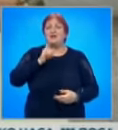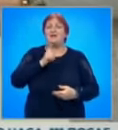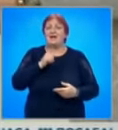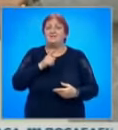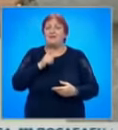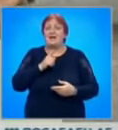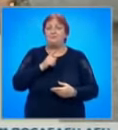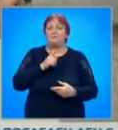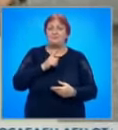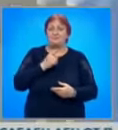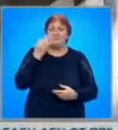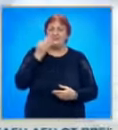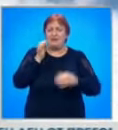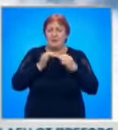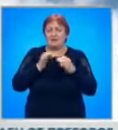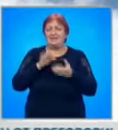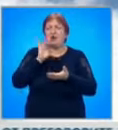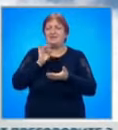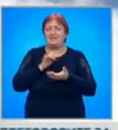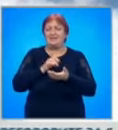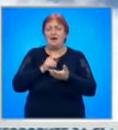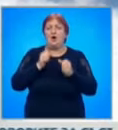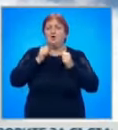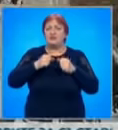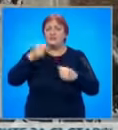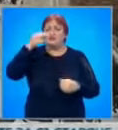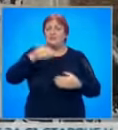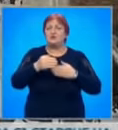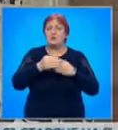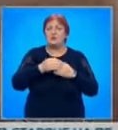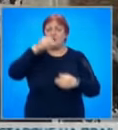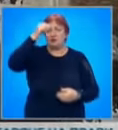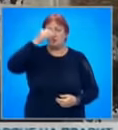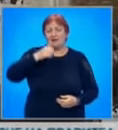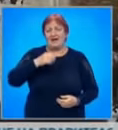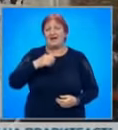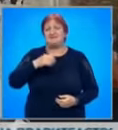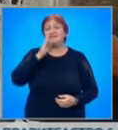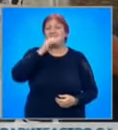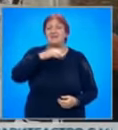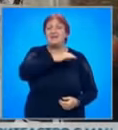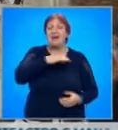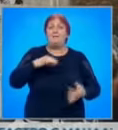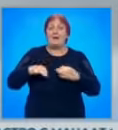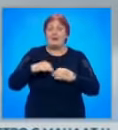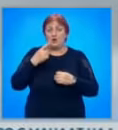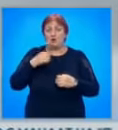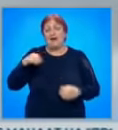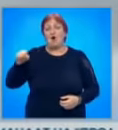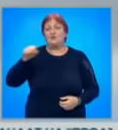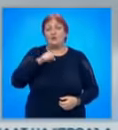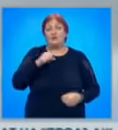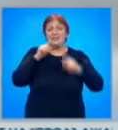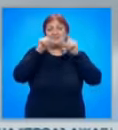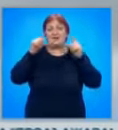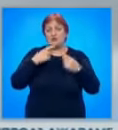да е процент от средната за страната. Очаквано темата за отношенията на България с Република Северна Македония беше една от водещите в рамките